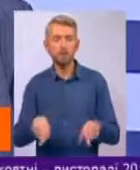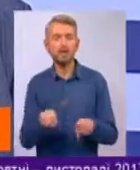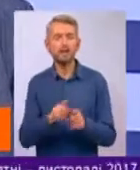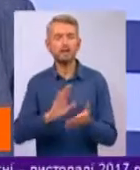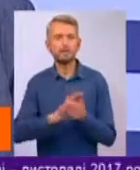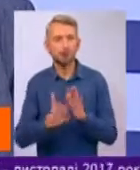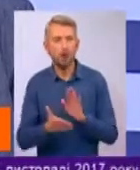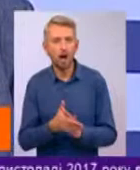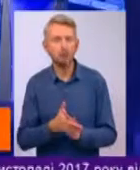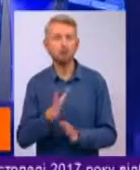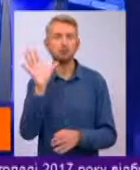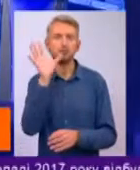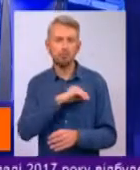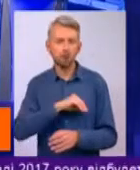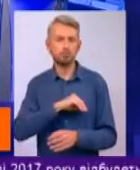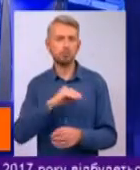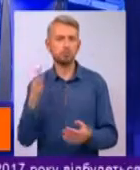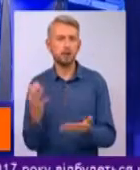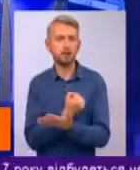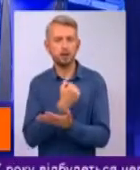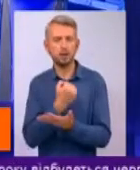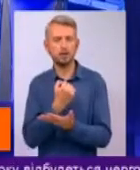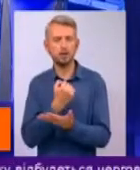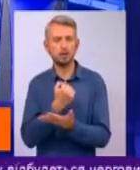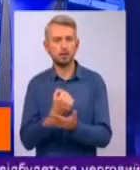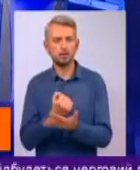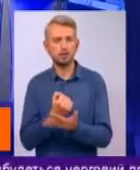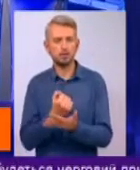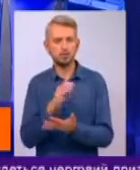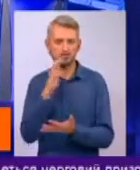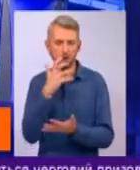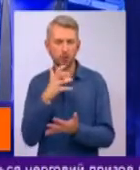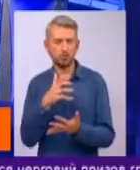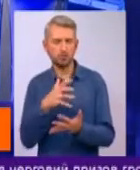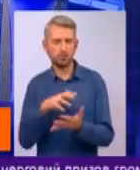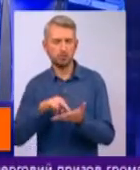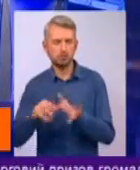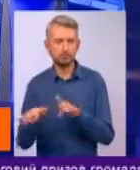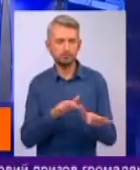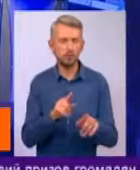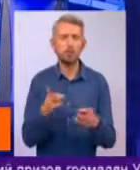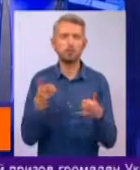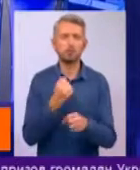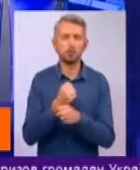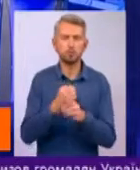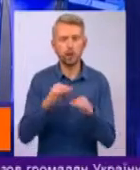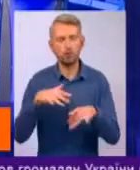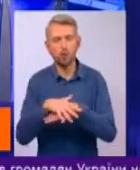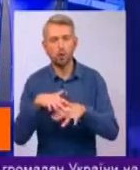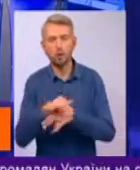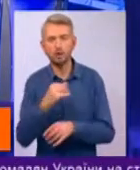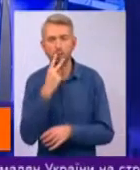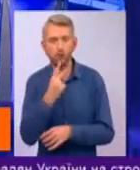ситуації здатні і спроможні знайти дійсні конструктивні кроки, знайти, що треба зробити, правильно прорахувати і